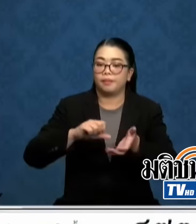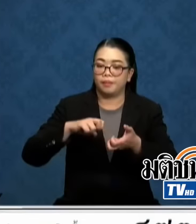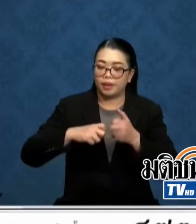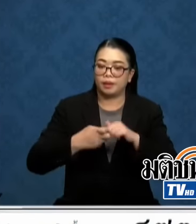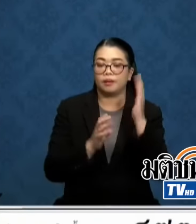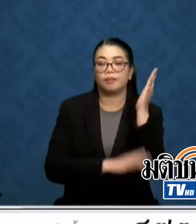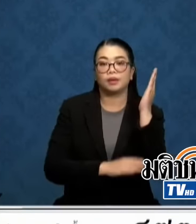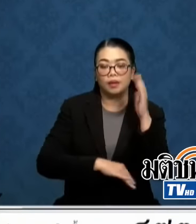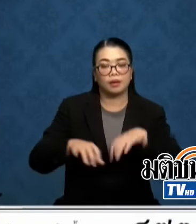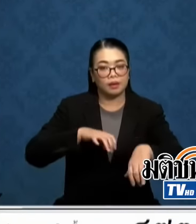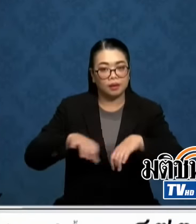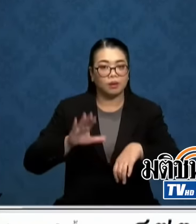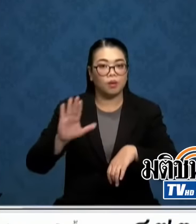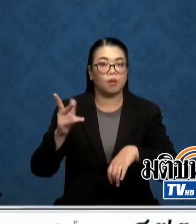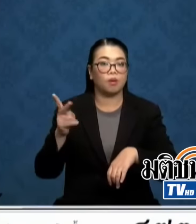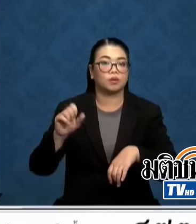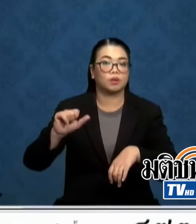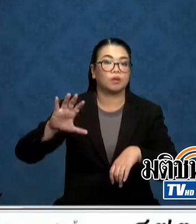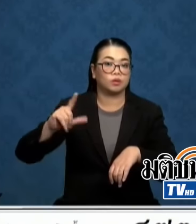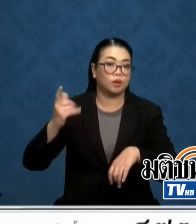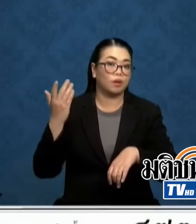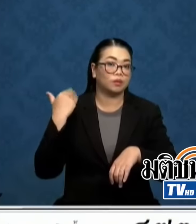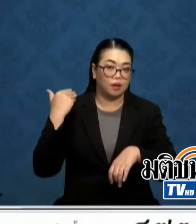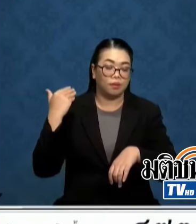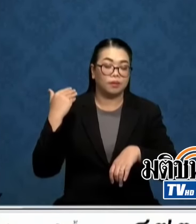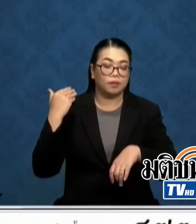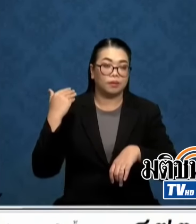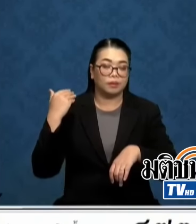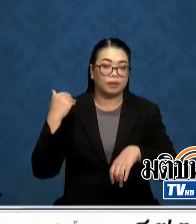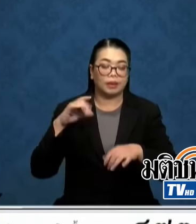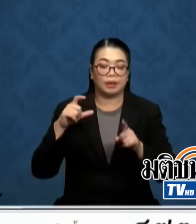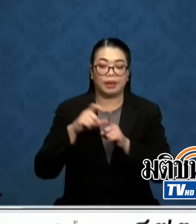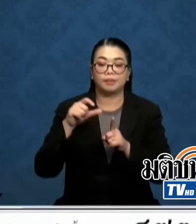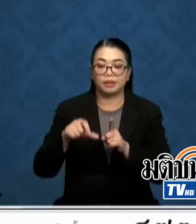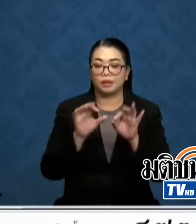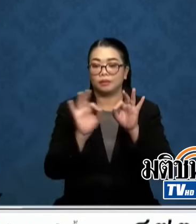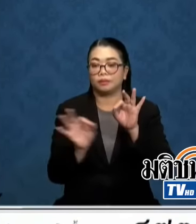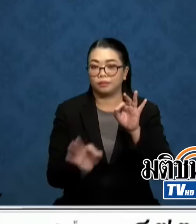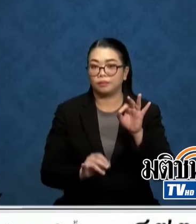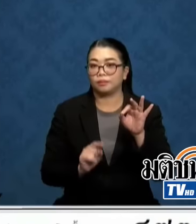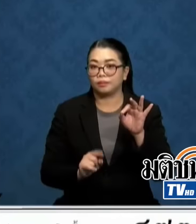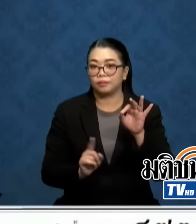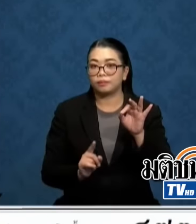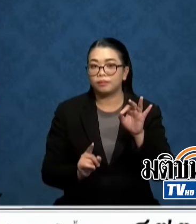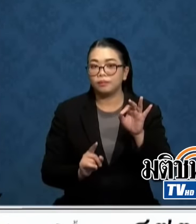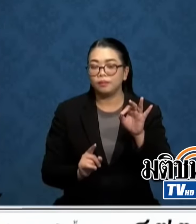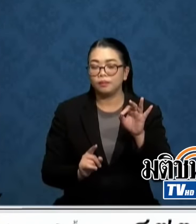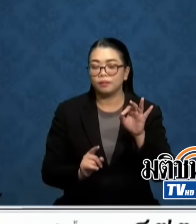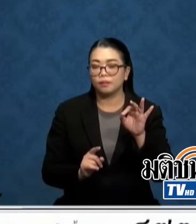จังหวัดชายแดนภาคใต้ของคสชที่ออกมานี่นะครับในในคำสั่งฉบับนี้ก็